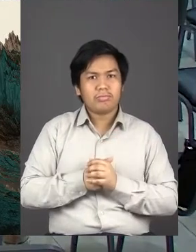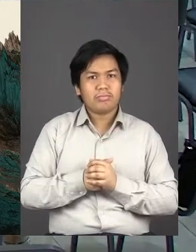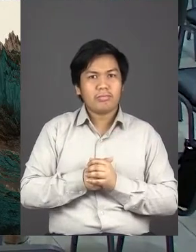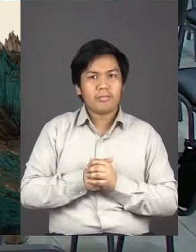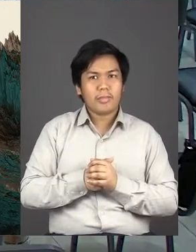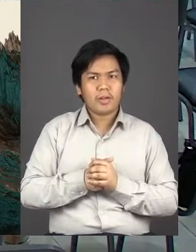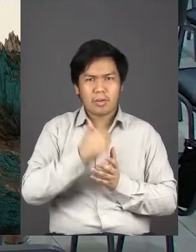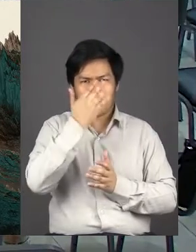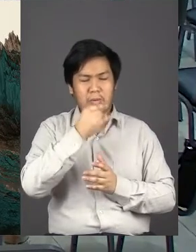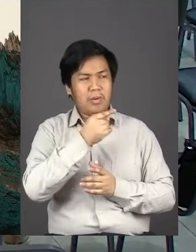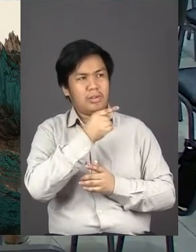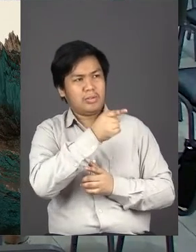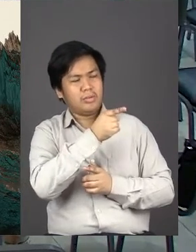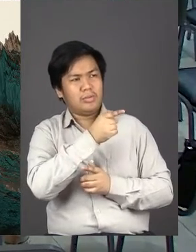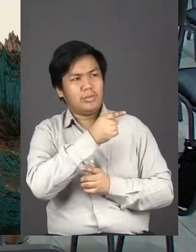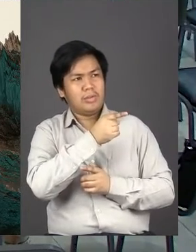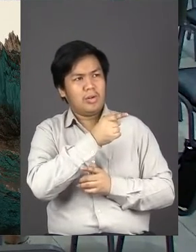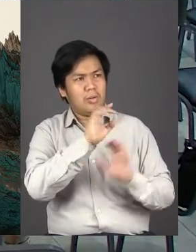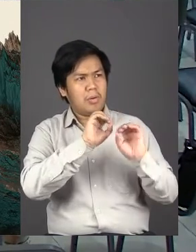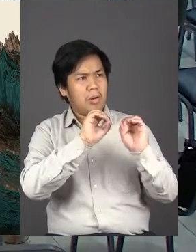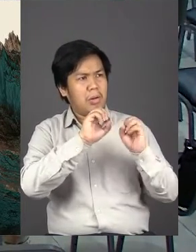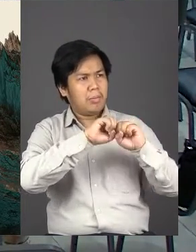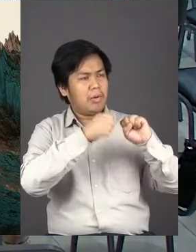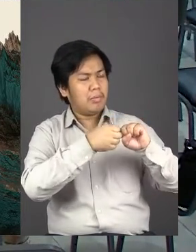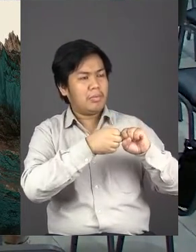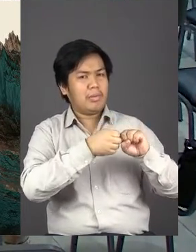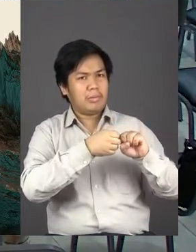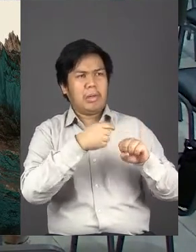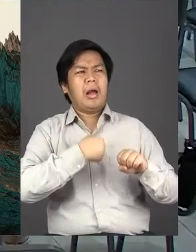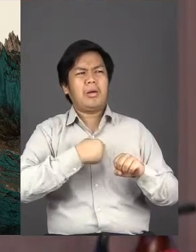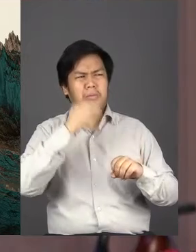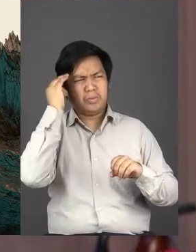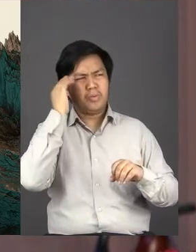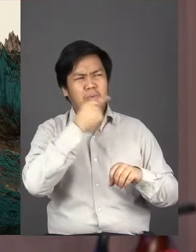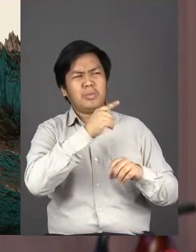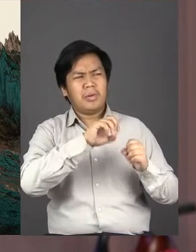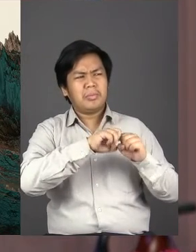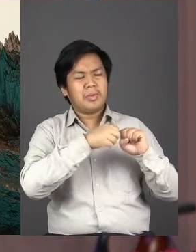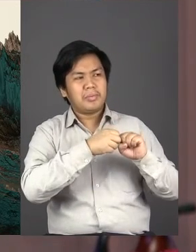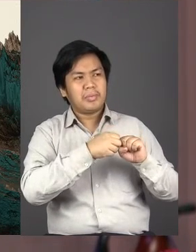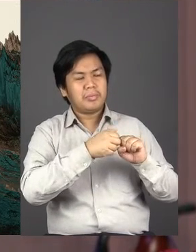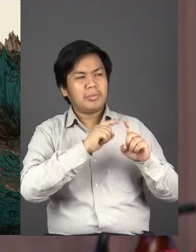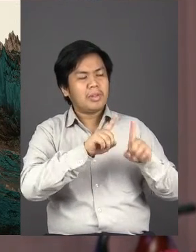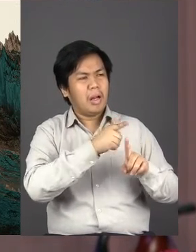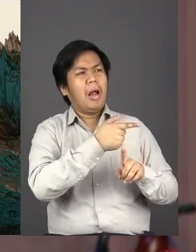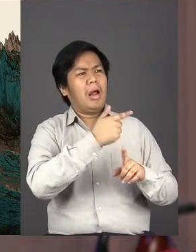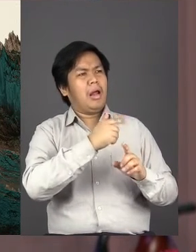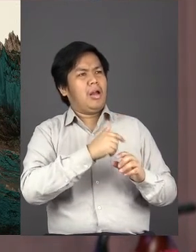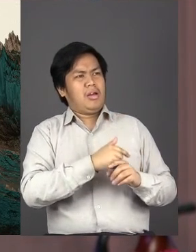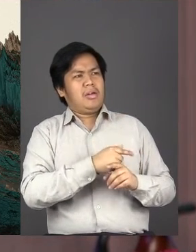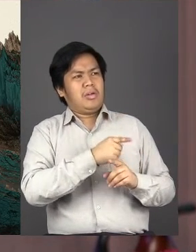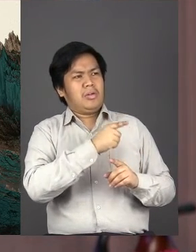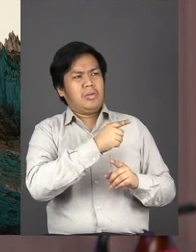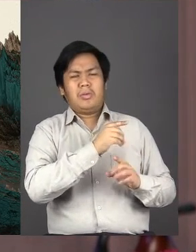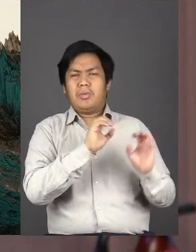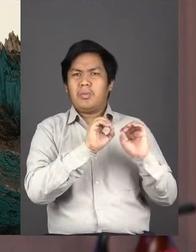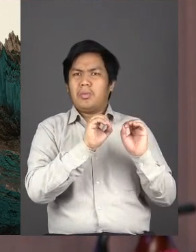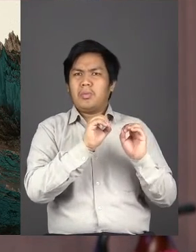Bakit ikaw parang wala kang problema? Alam ko naman may problema ka. Pero parang hindi mo